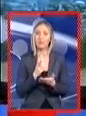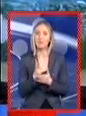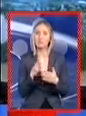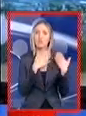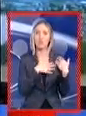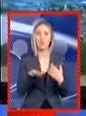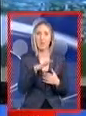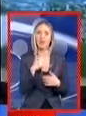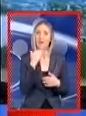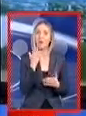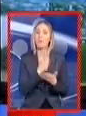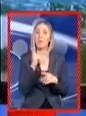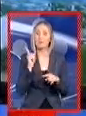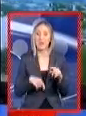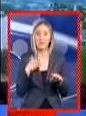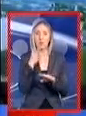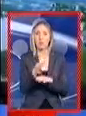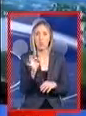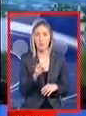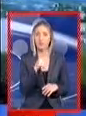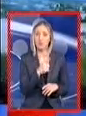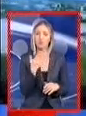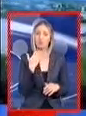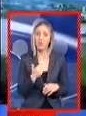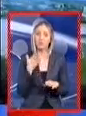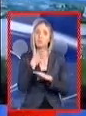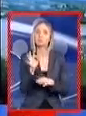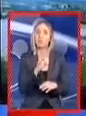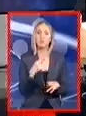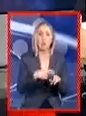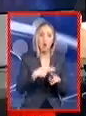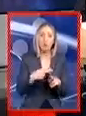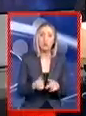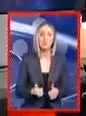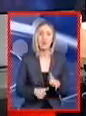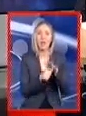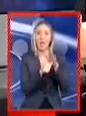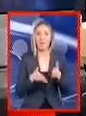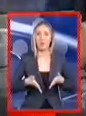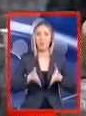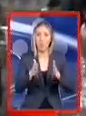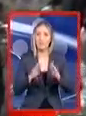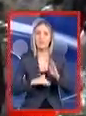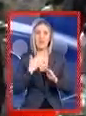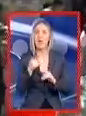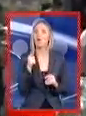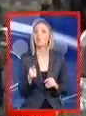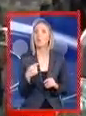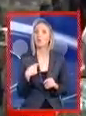bila zabrana ulaska u Obrenovac, da izađu na teren i da pokušaju da očiste glavne ulice, a nakon toga smo se uputili